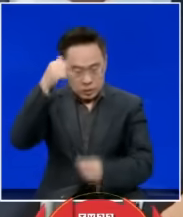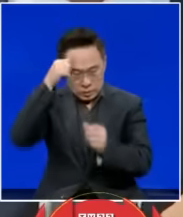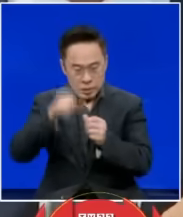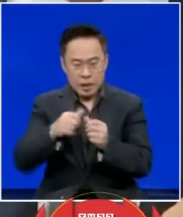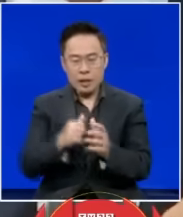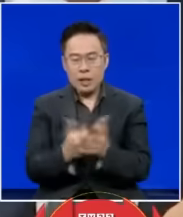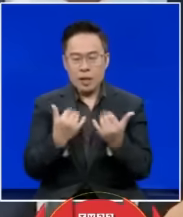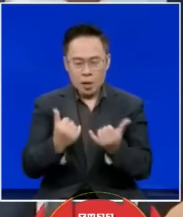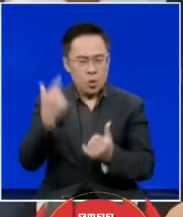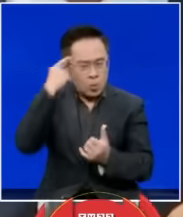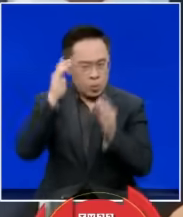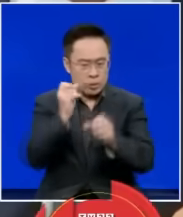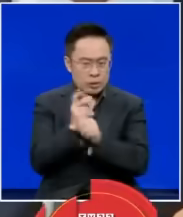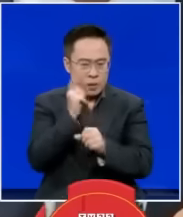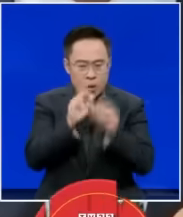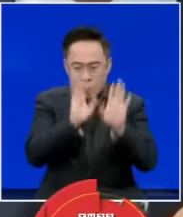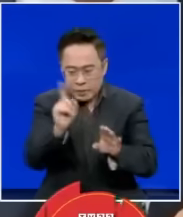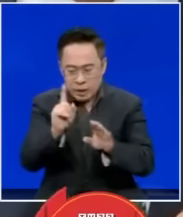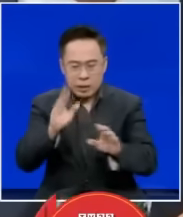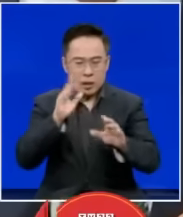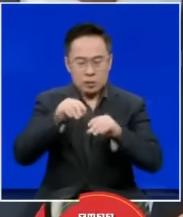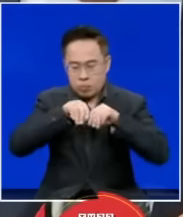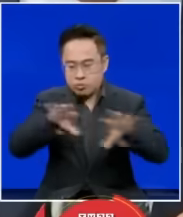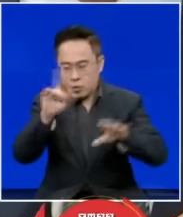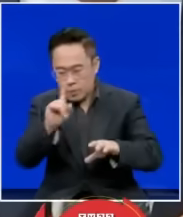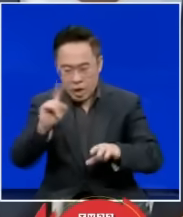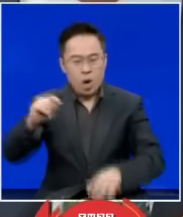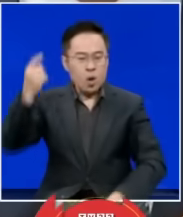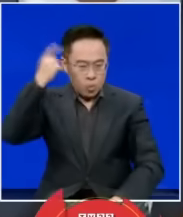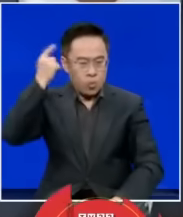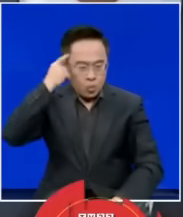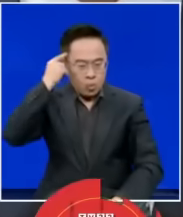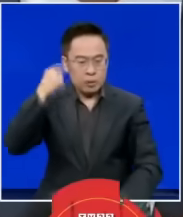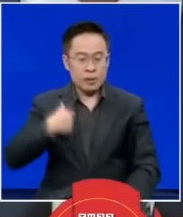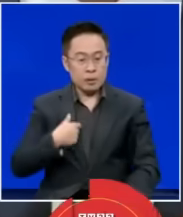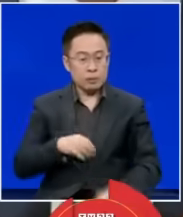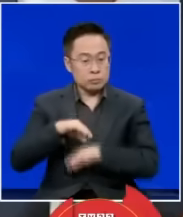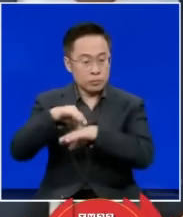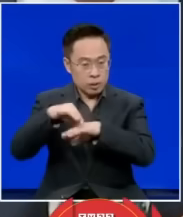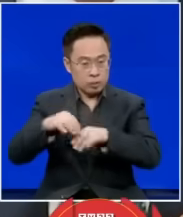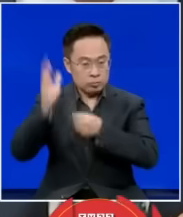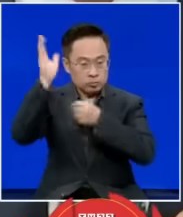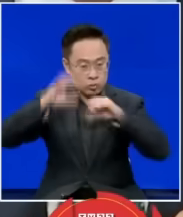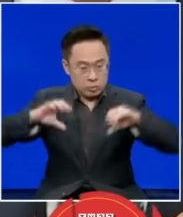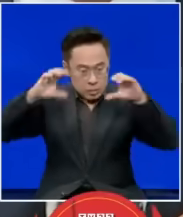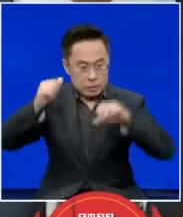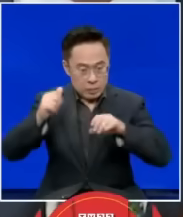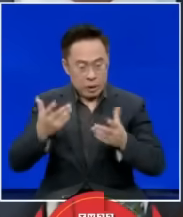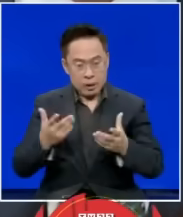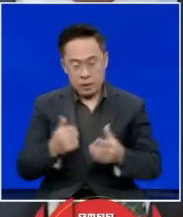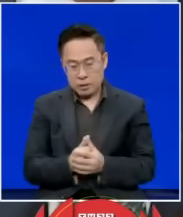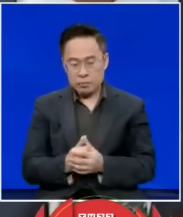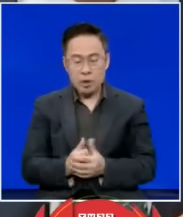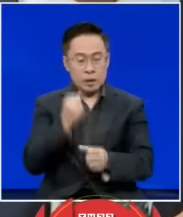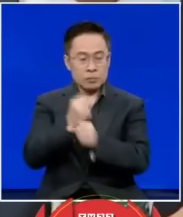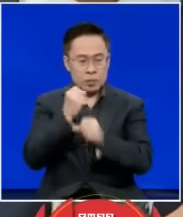ความต้องการของสื่อนะคะในเรื่องของทิศทางการสื่อสารควรจะเป็นไปในรูปแบบไหนก็ต้องยอมรับนะว่าที่ผ่านมาตั้งแต่ตั้งรัฐ